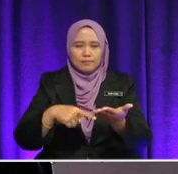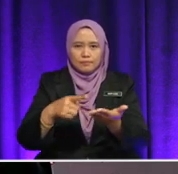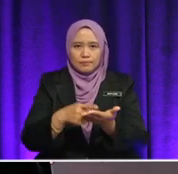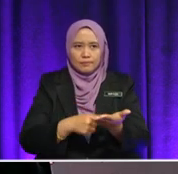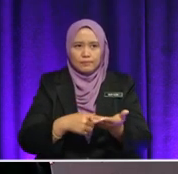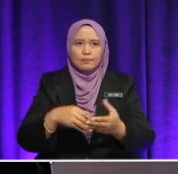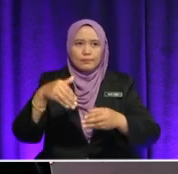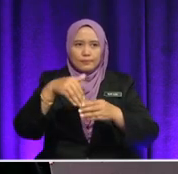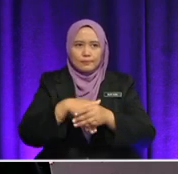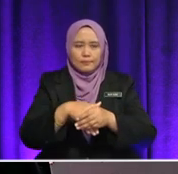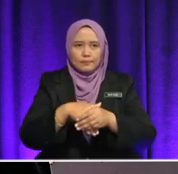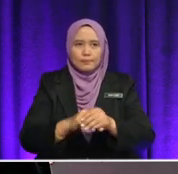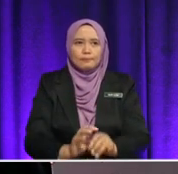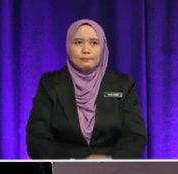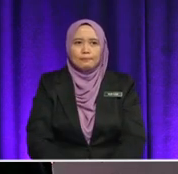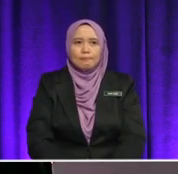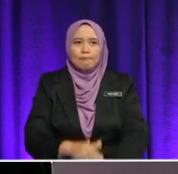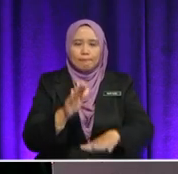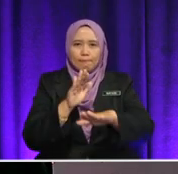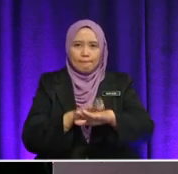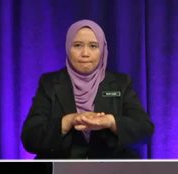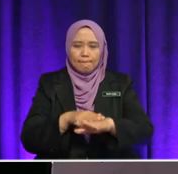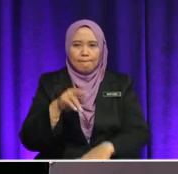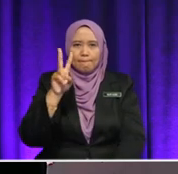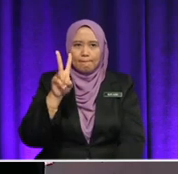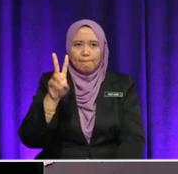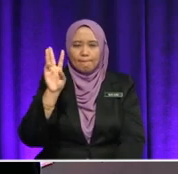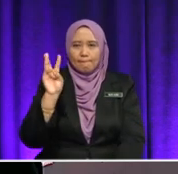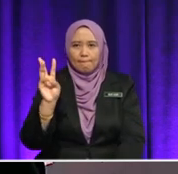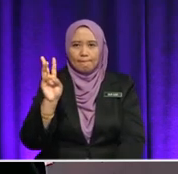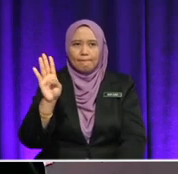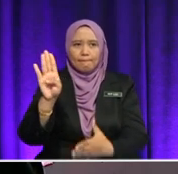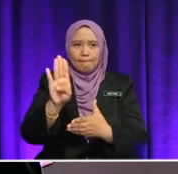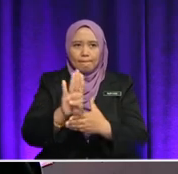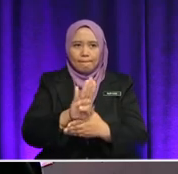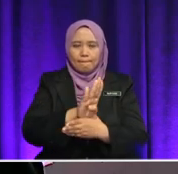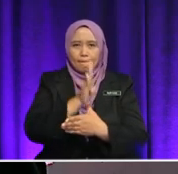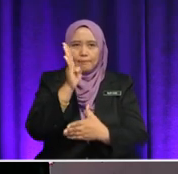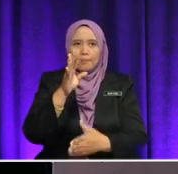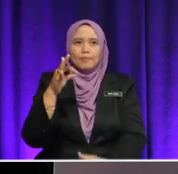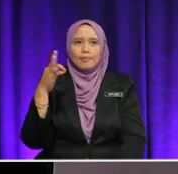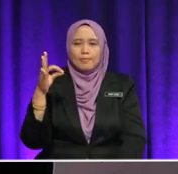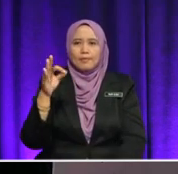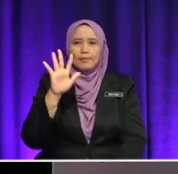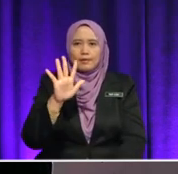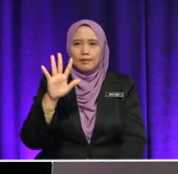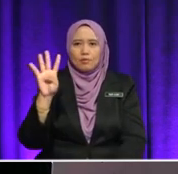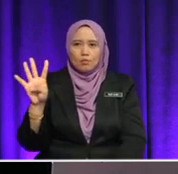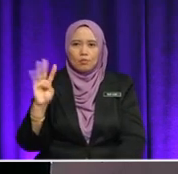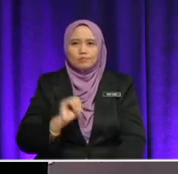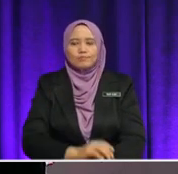dan penentuan itu ditentukan pada tarinya 26 April 1954 masih bermain dengan tarif